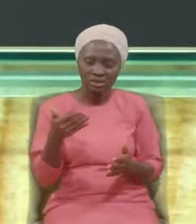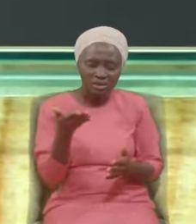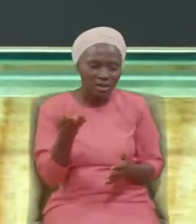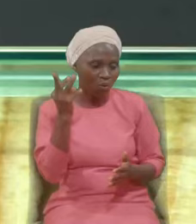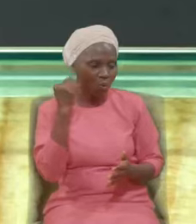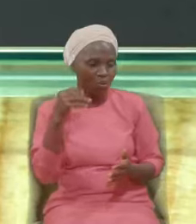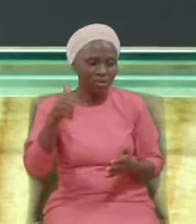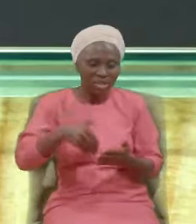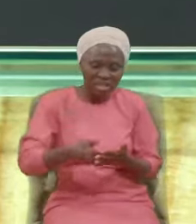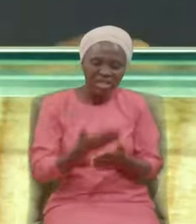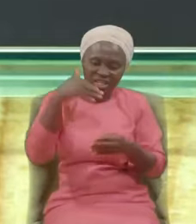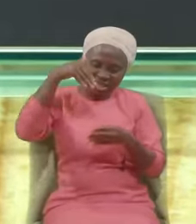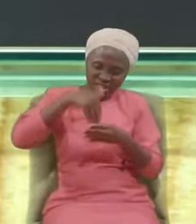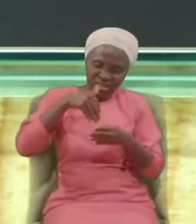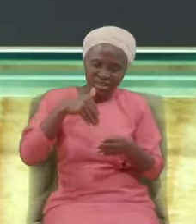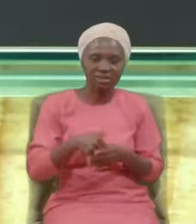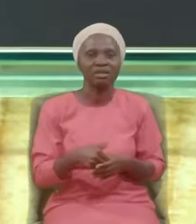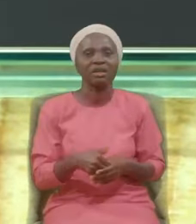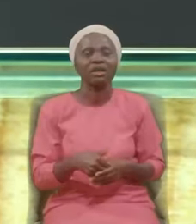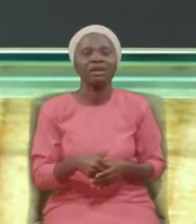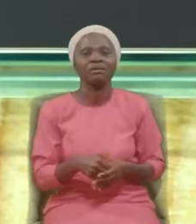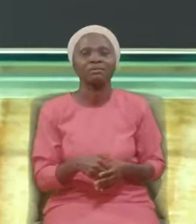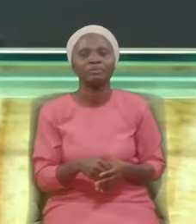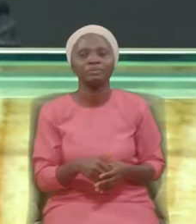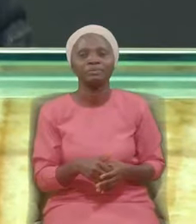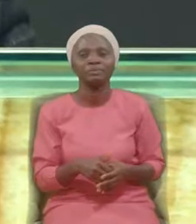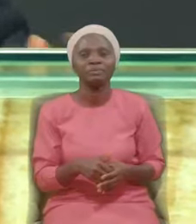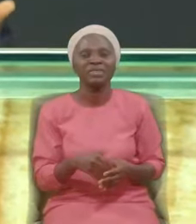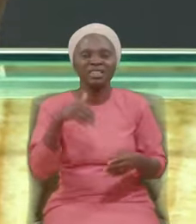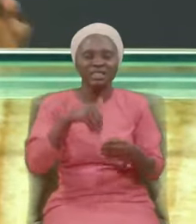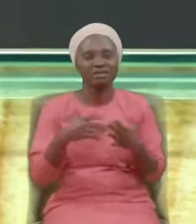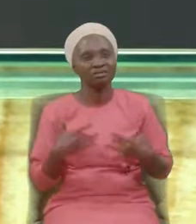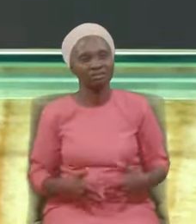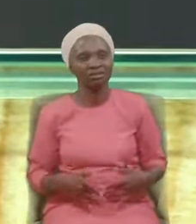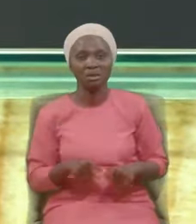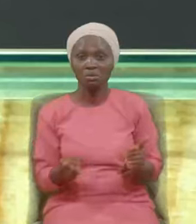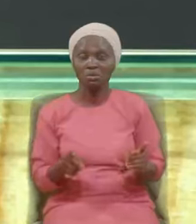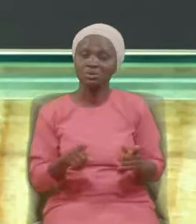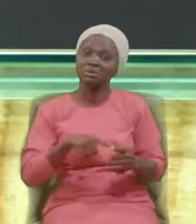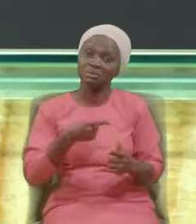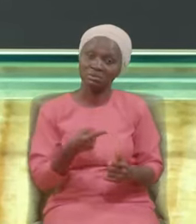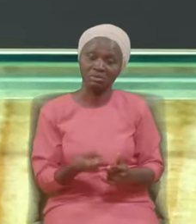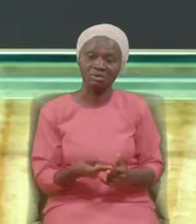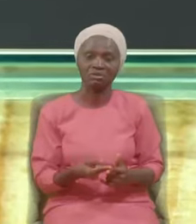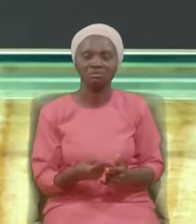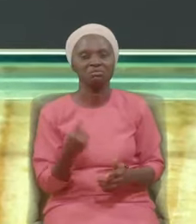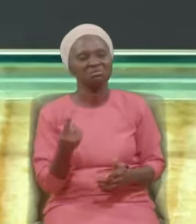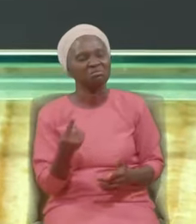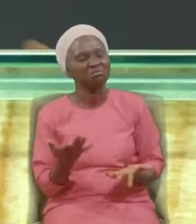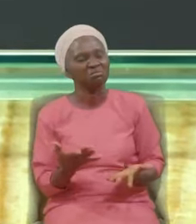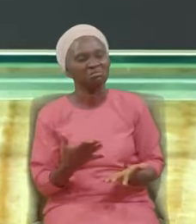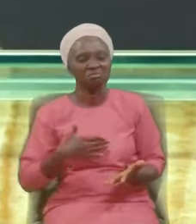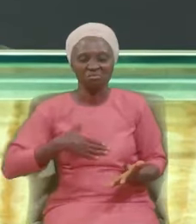tumulte intérieur. Il y a l'épuisement total, mais seulement